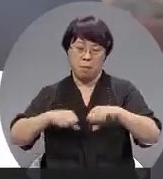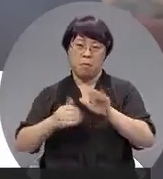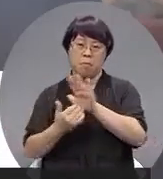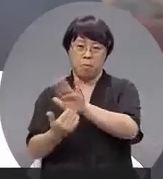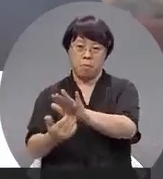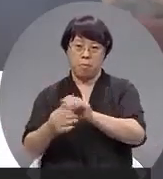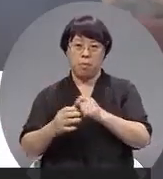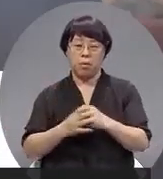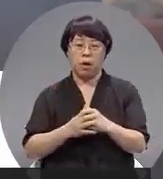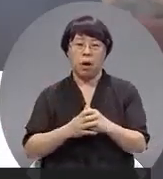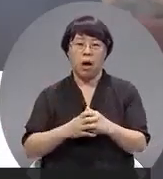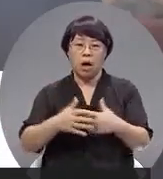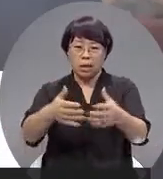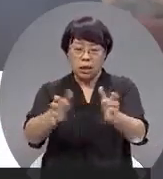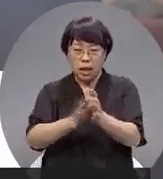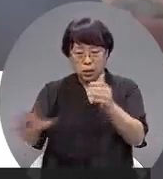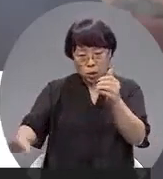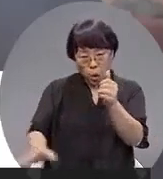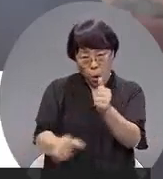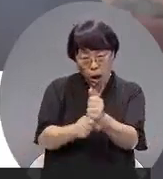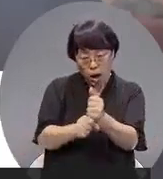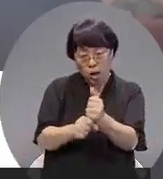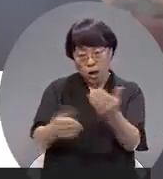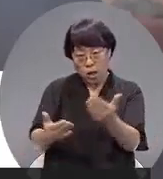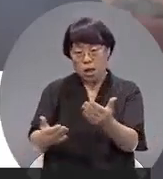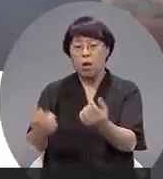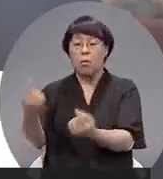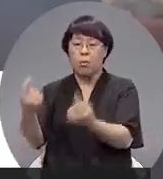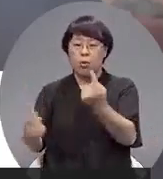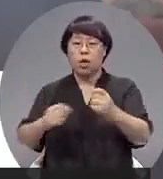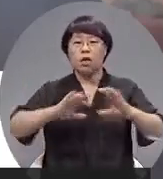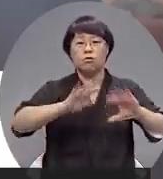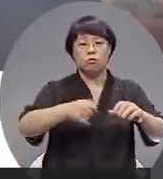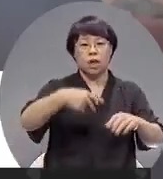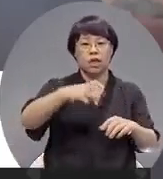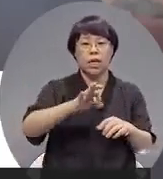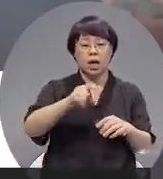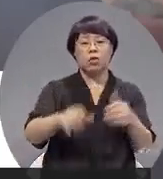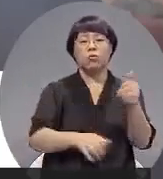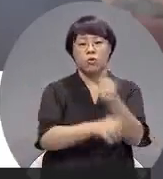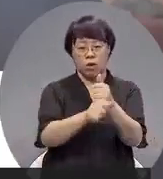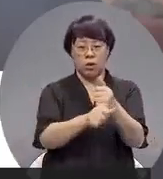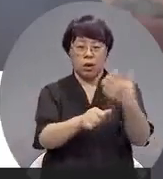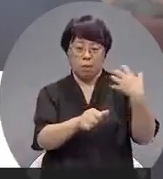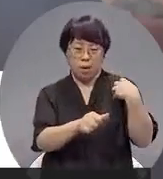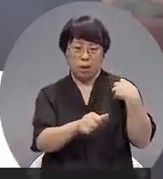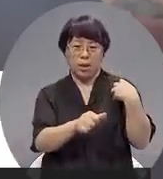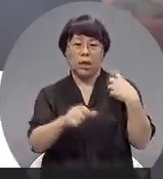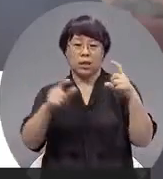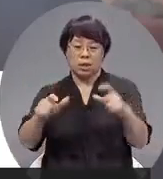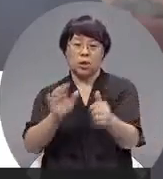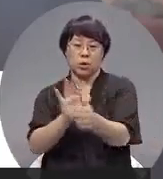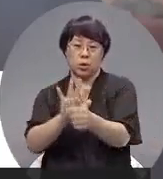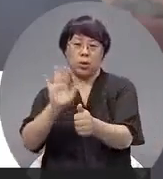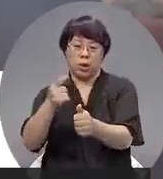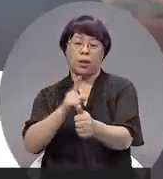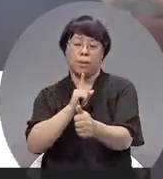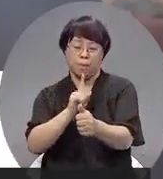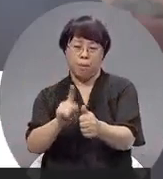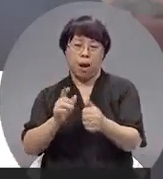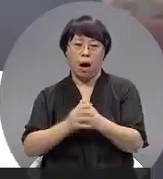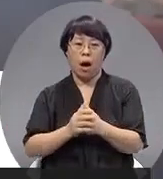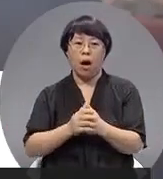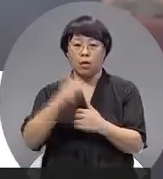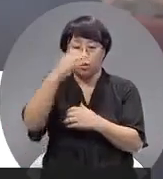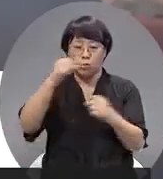당 전반에 챙겨야 하는 사무총장 보다 국회 상임위원장 에 맞는 게 지역의 더 도움이 된다고 판단한 건데요 충북 의원